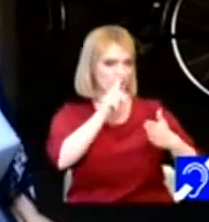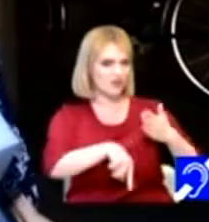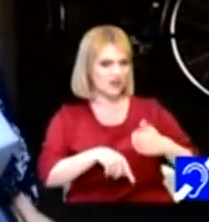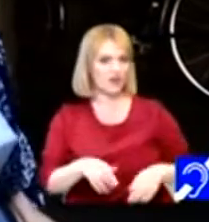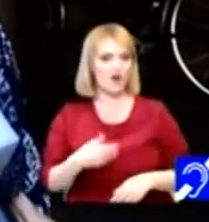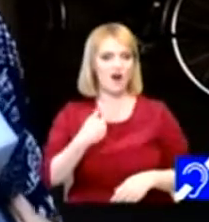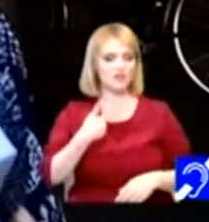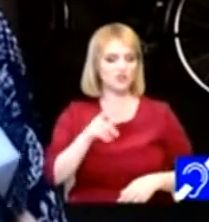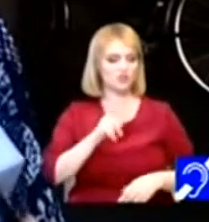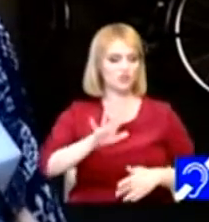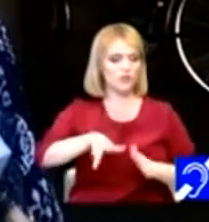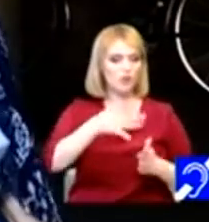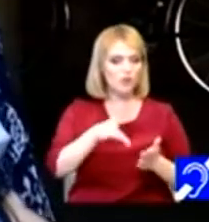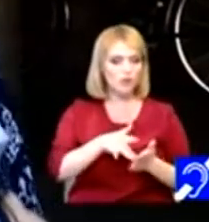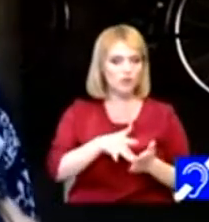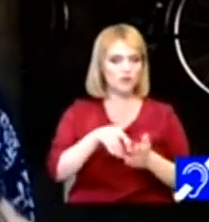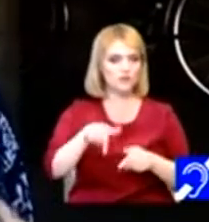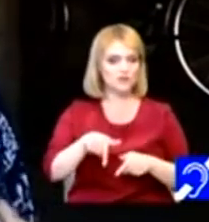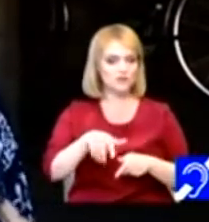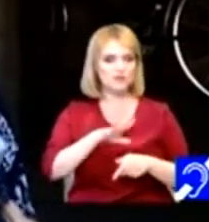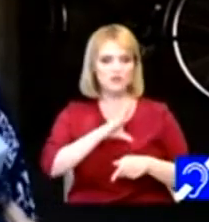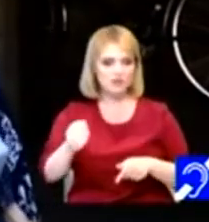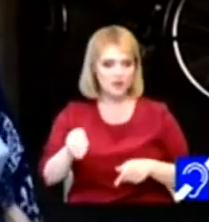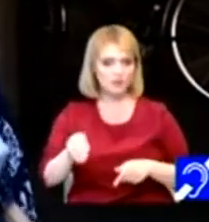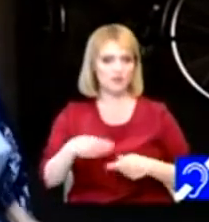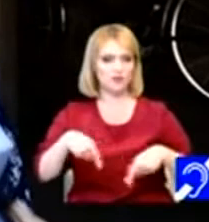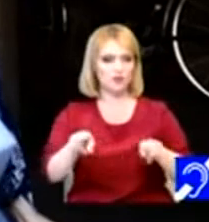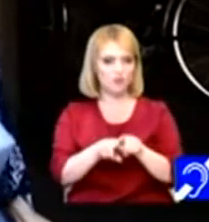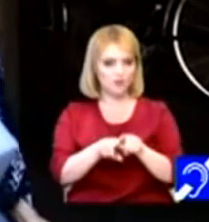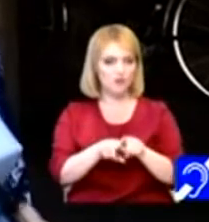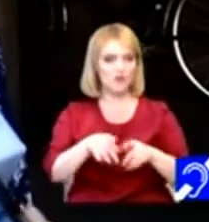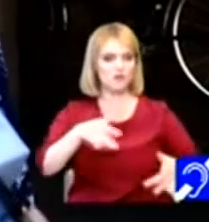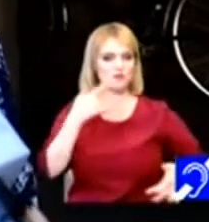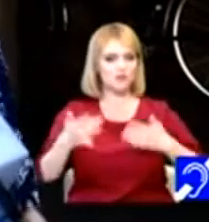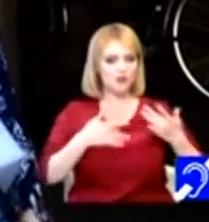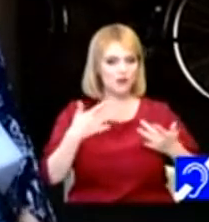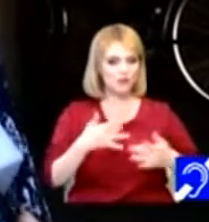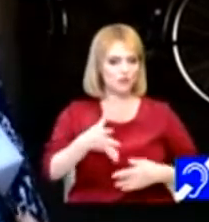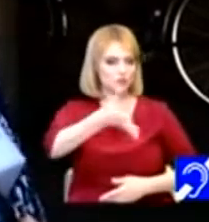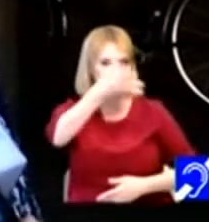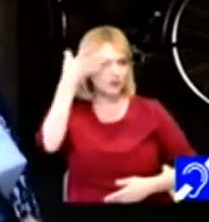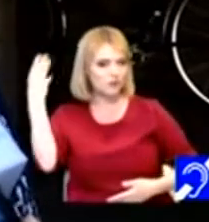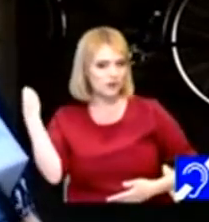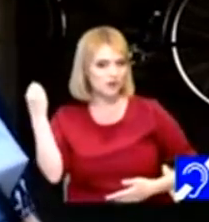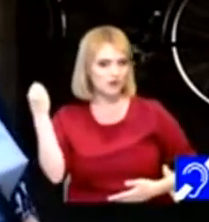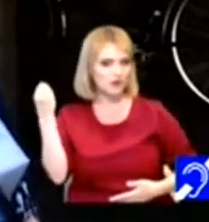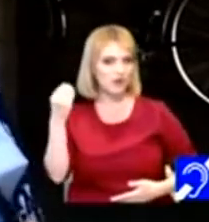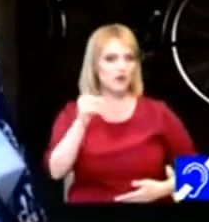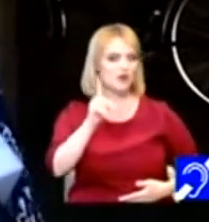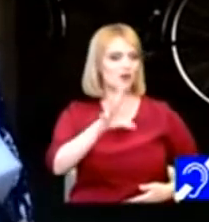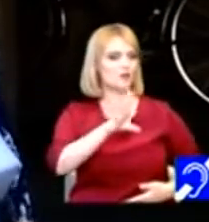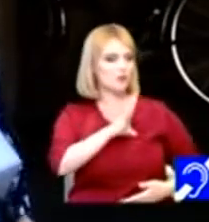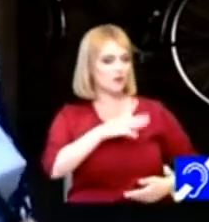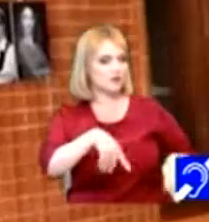că a mai existat marele Vasile Alexandri, să uite că a fost